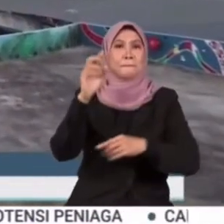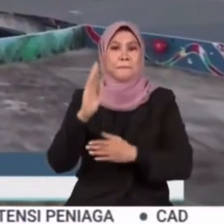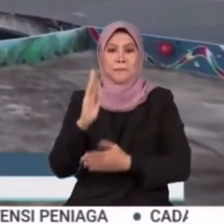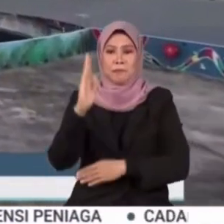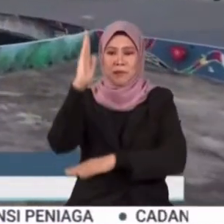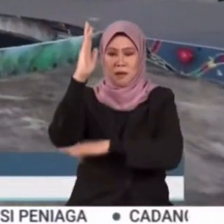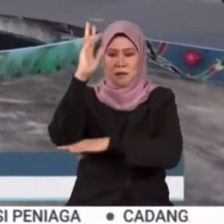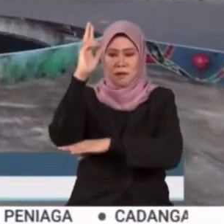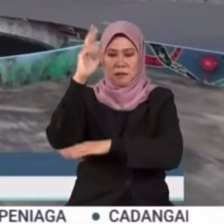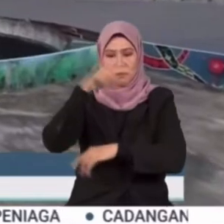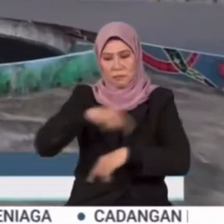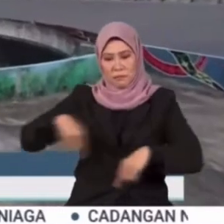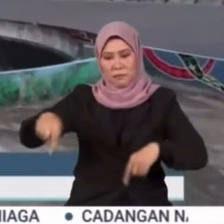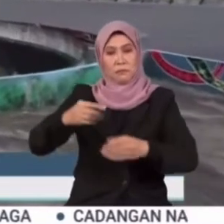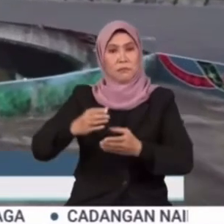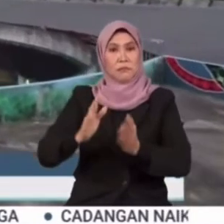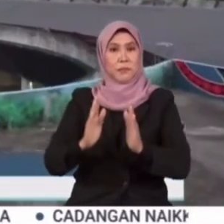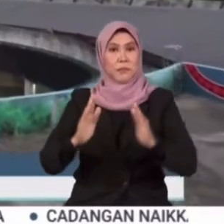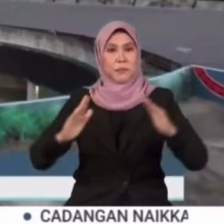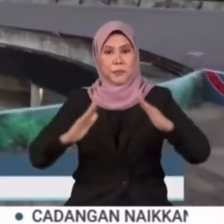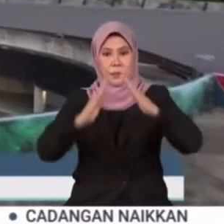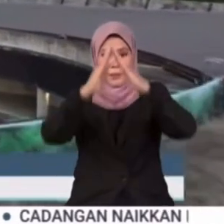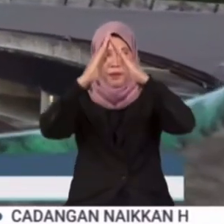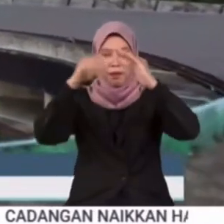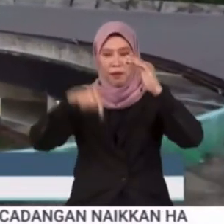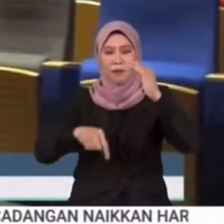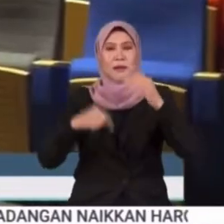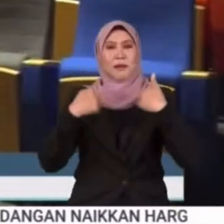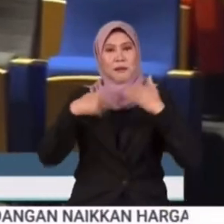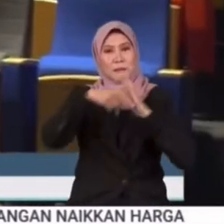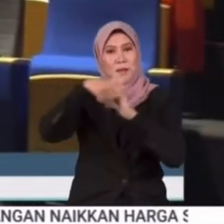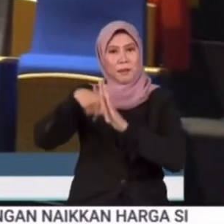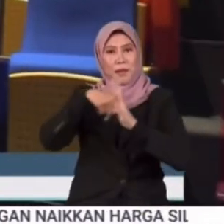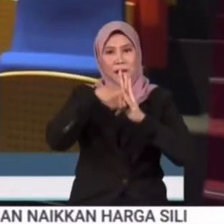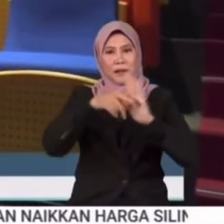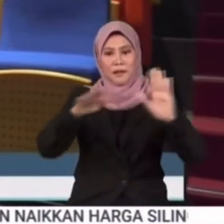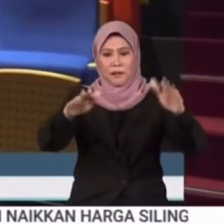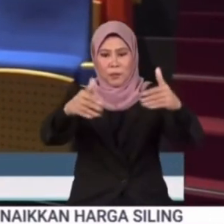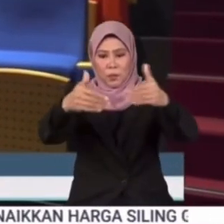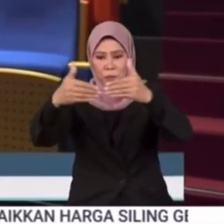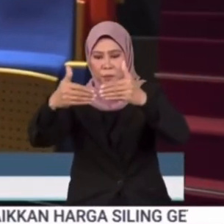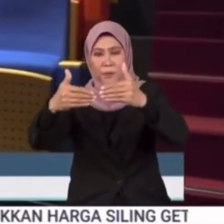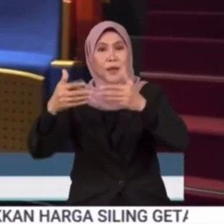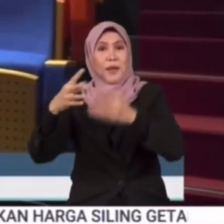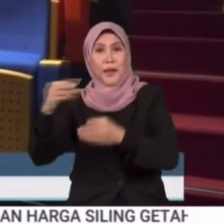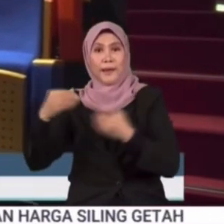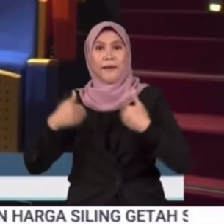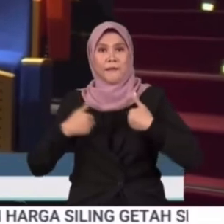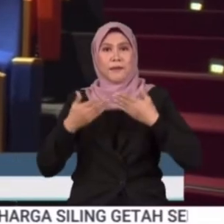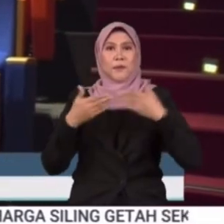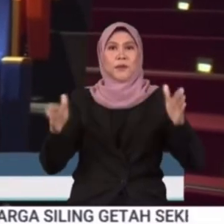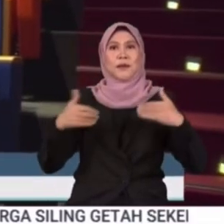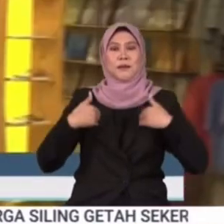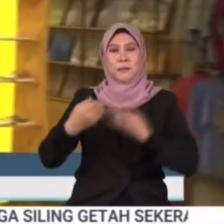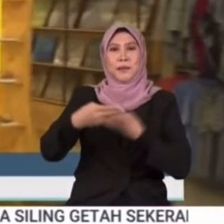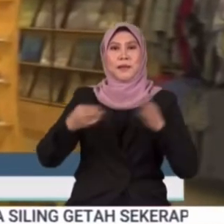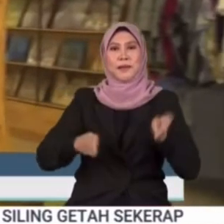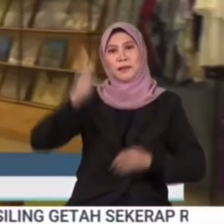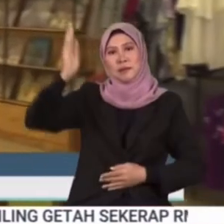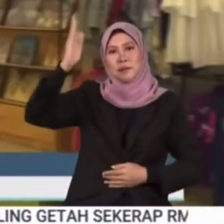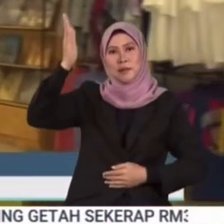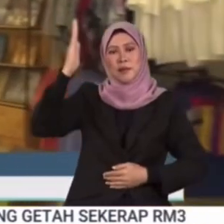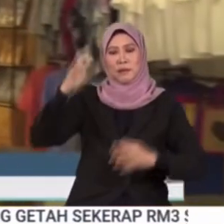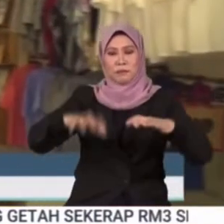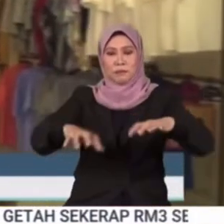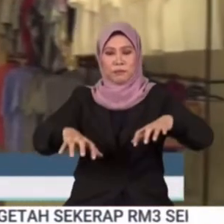yang terdiri dari pada dua peringkat Ruang pameran tertutup dan terbuka dilengkapi Philips seminar auditorial Mini